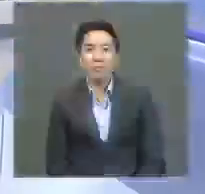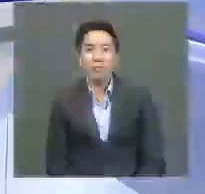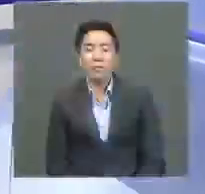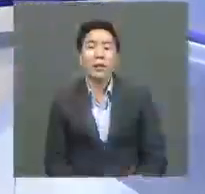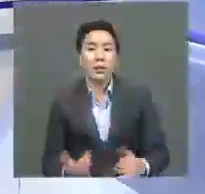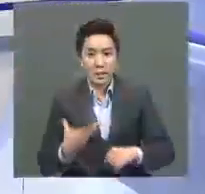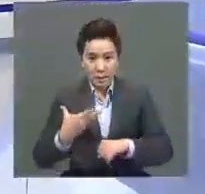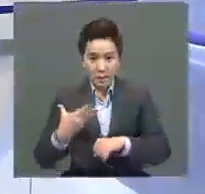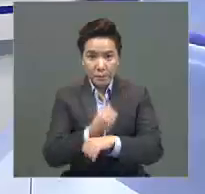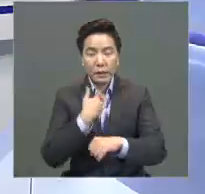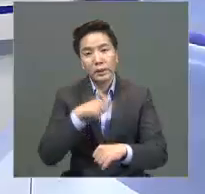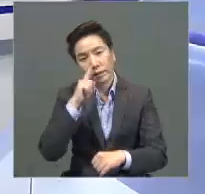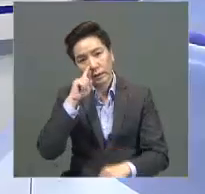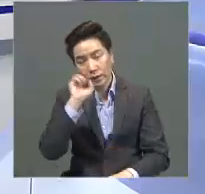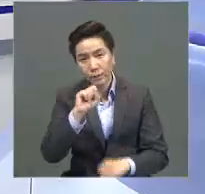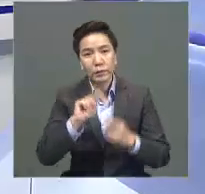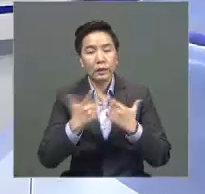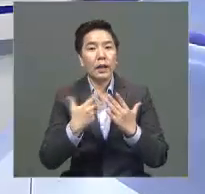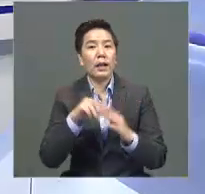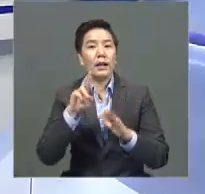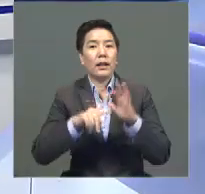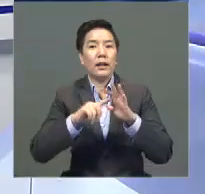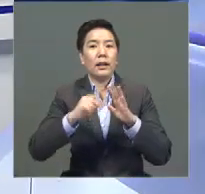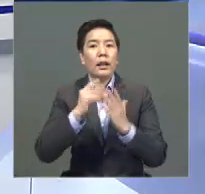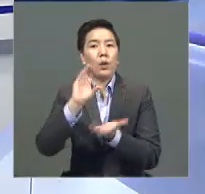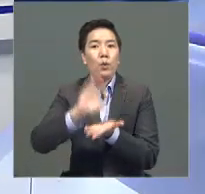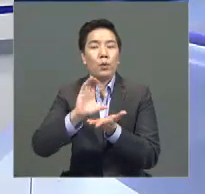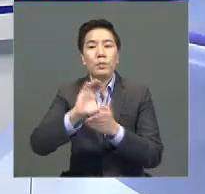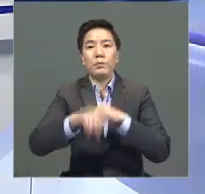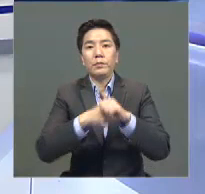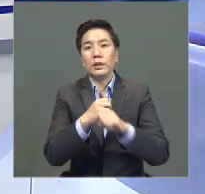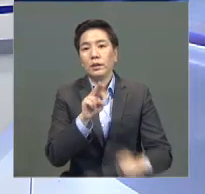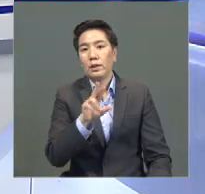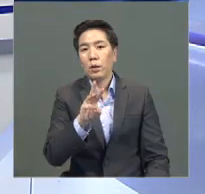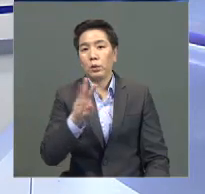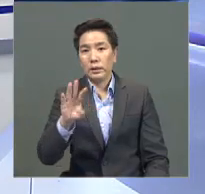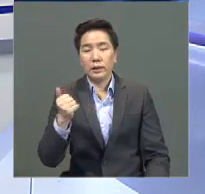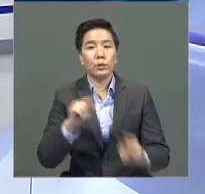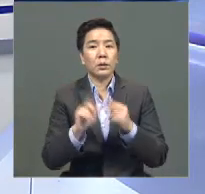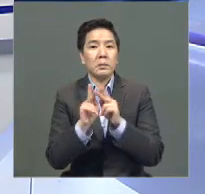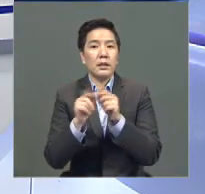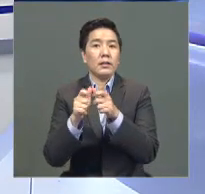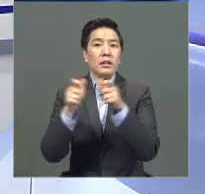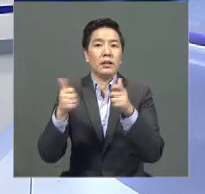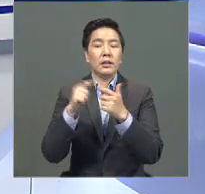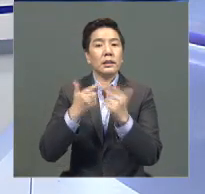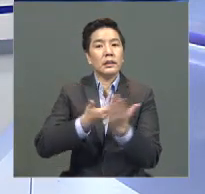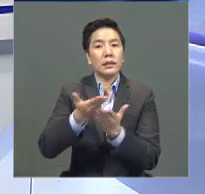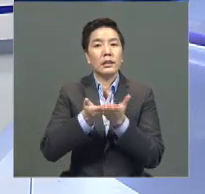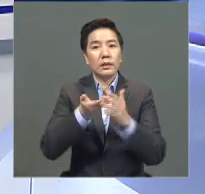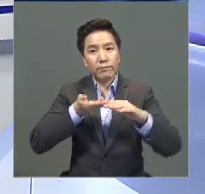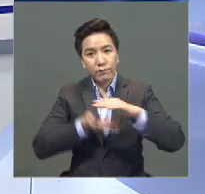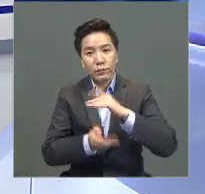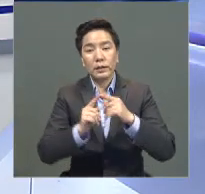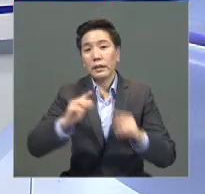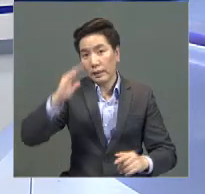ก็สวัสดีการเมืองนะครับต้องจับตาการพิจารณาร่างงบประมาณรายจ่ายประจำปี 6 4ของคณะกรรมาธิการชุดใหญ่นะครับก็คือเรื่องการจัดซื้อเรือ